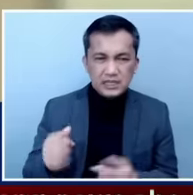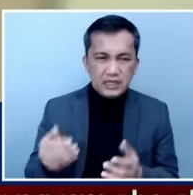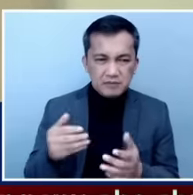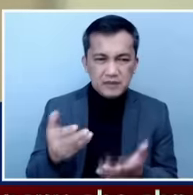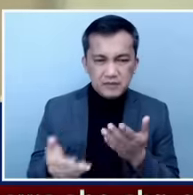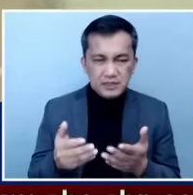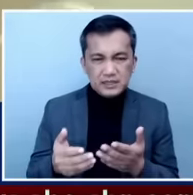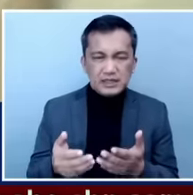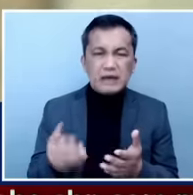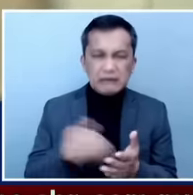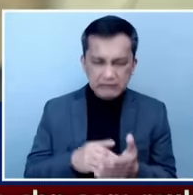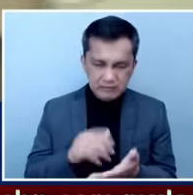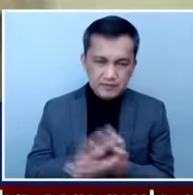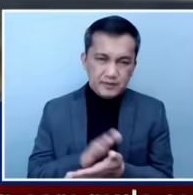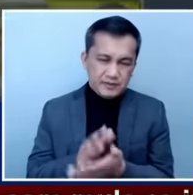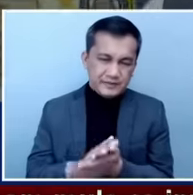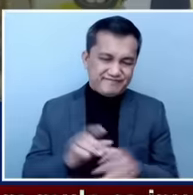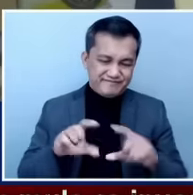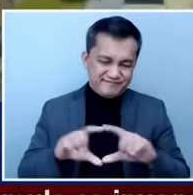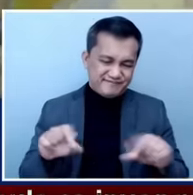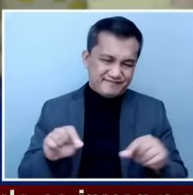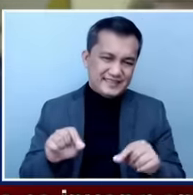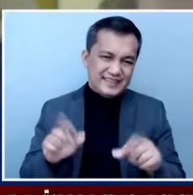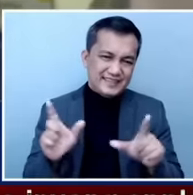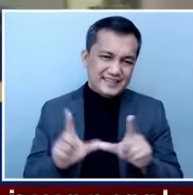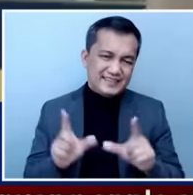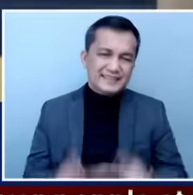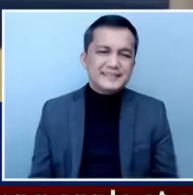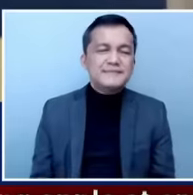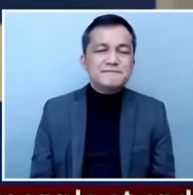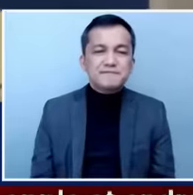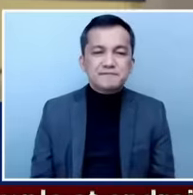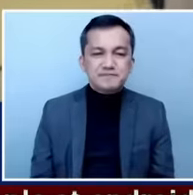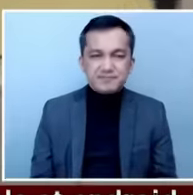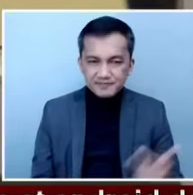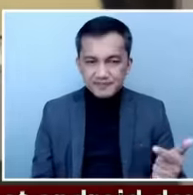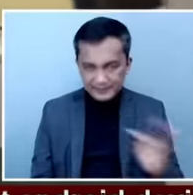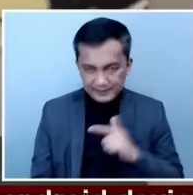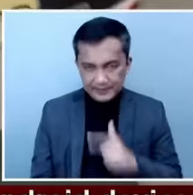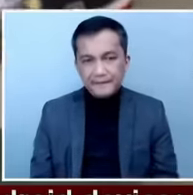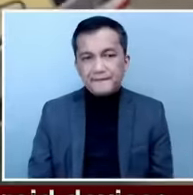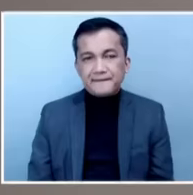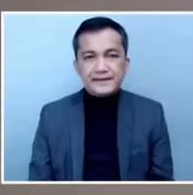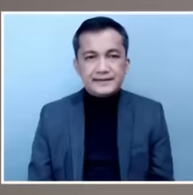sa papel na lisensya. Johnson Manabat, ABS-CBN News.